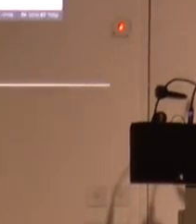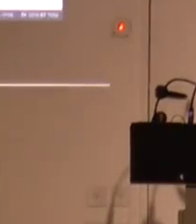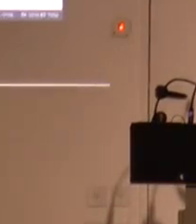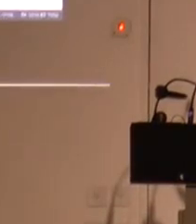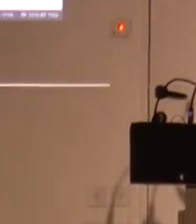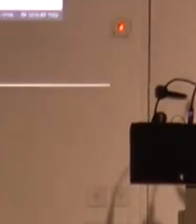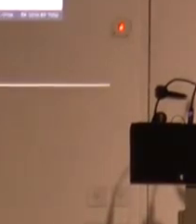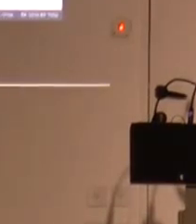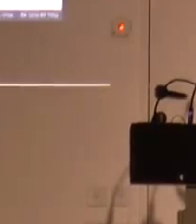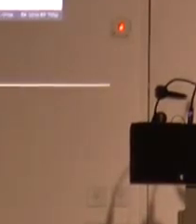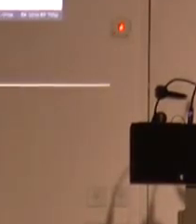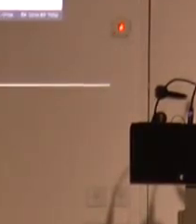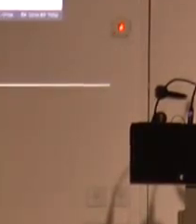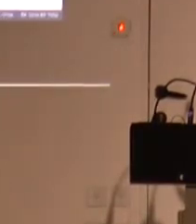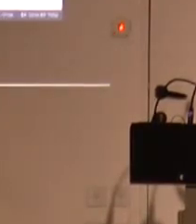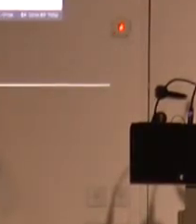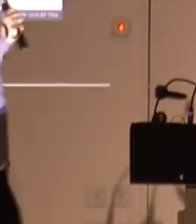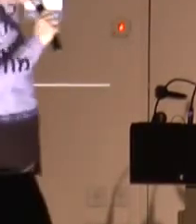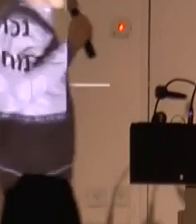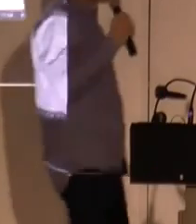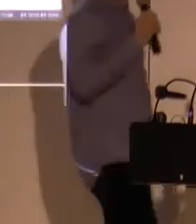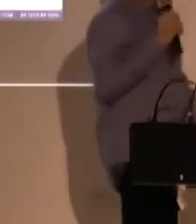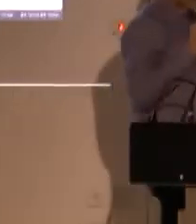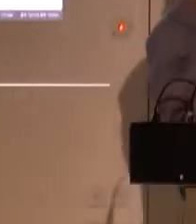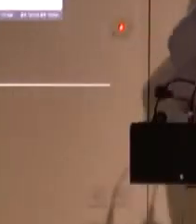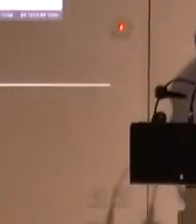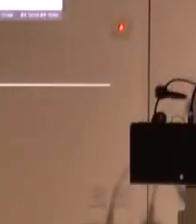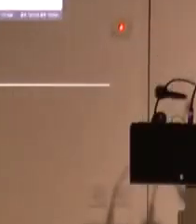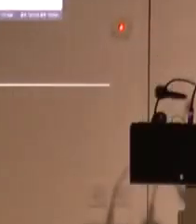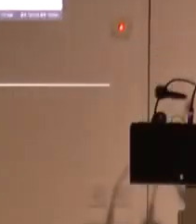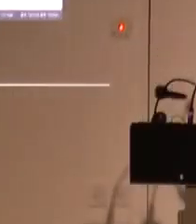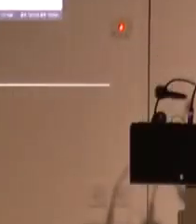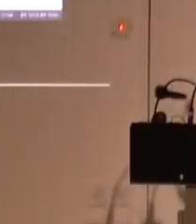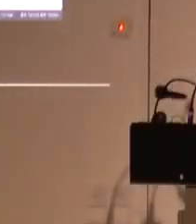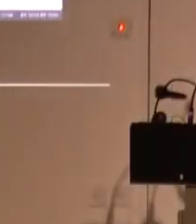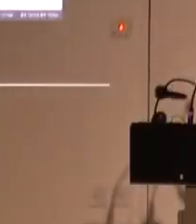תודה, ניבי, על ההרצאה ממש מרתקת.